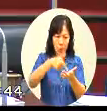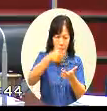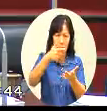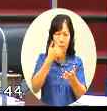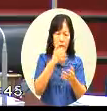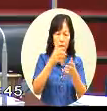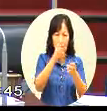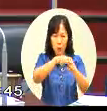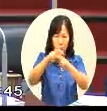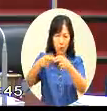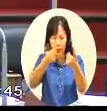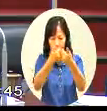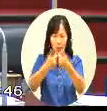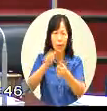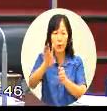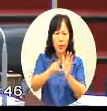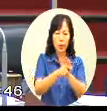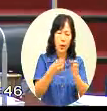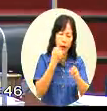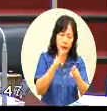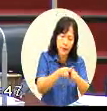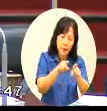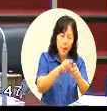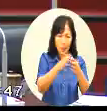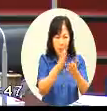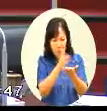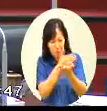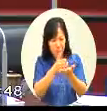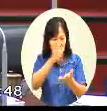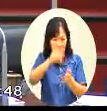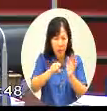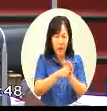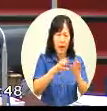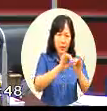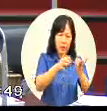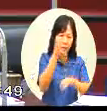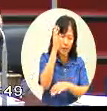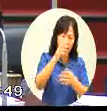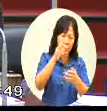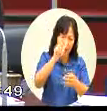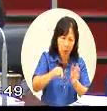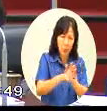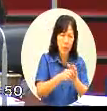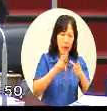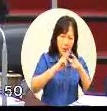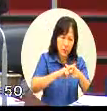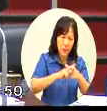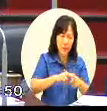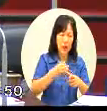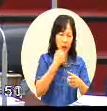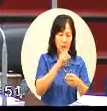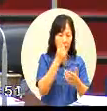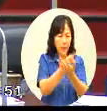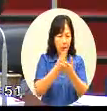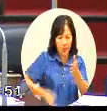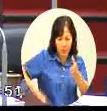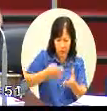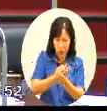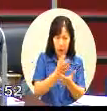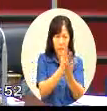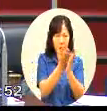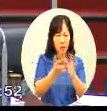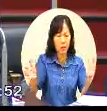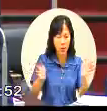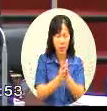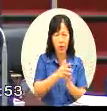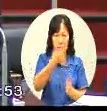概包括这个估价师工会、地震师工会、仲介、代销、不动产投资，共办过6场，